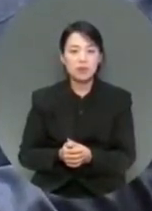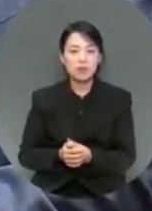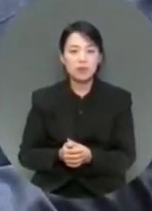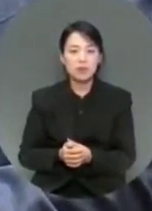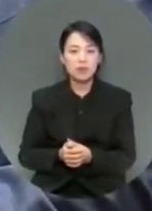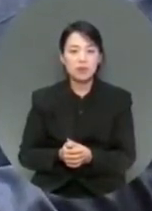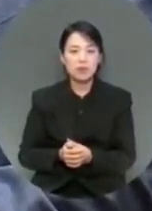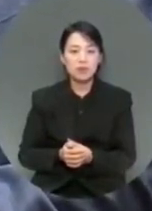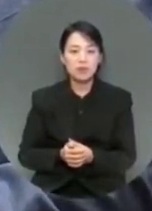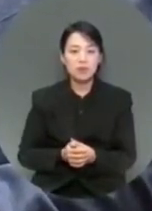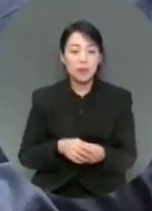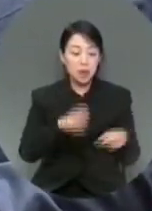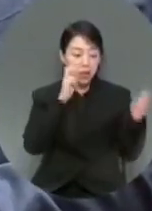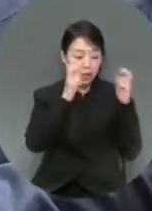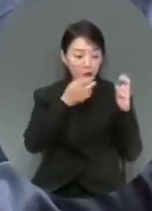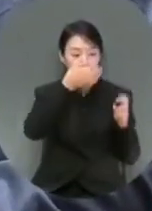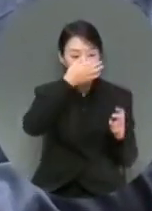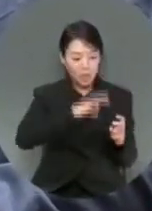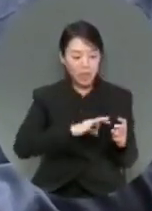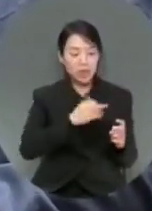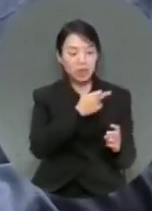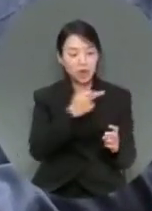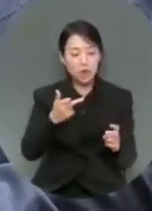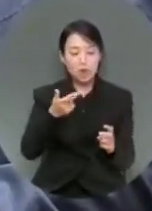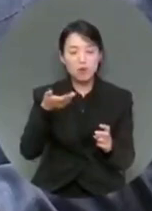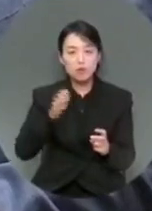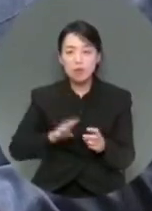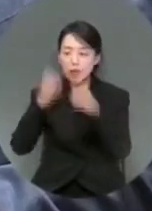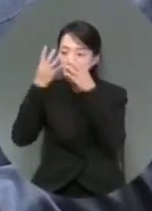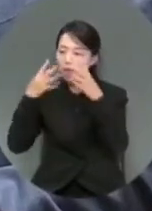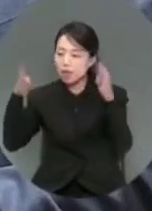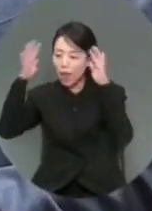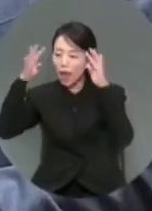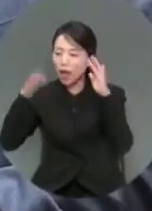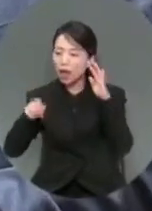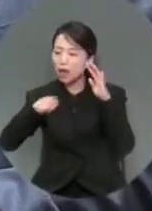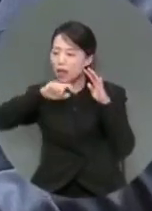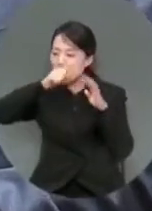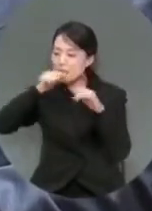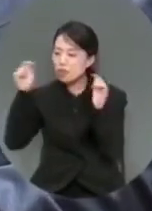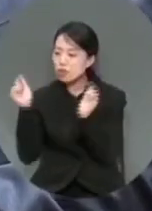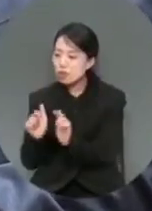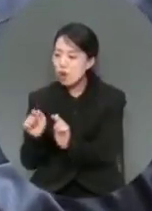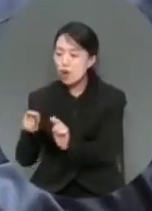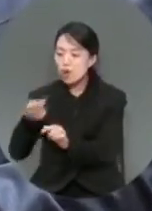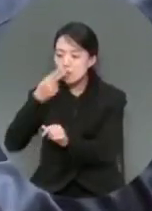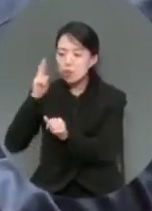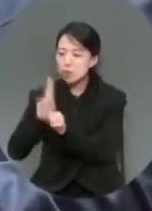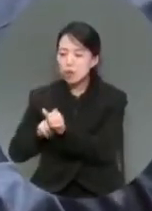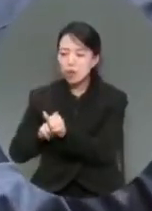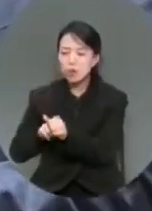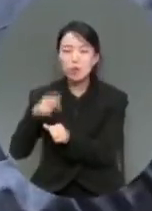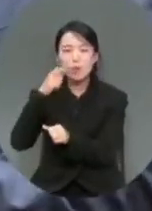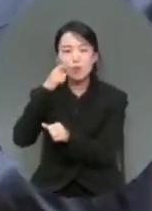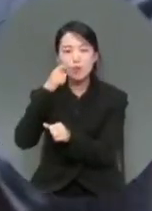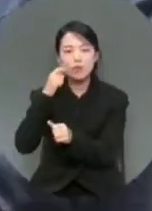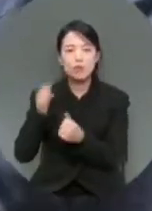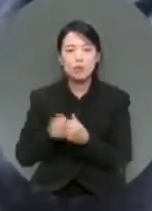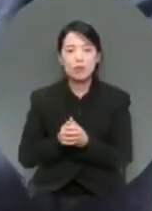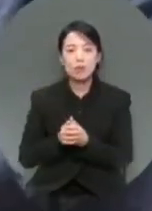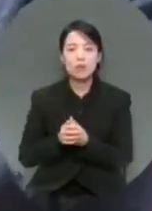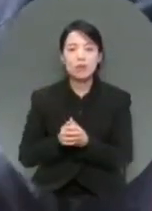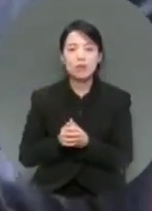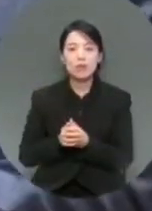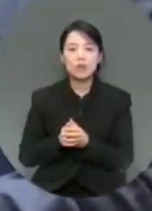이익이 날 수도 있지만 그 대학이나 연구기관에서 이걸 삭감해버리면 보전할 방법이 없죠. 그렇지 않습니까? 미래